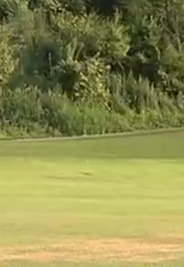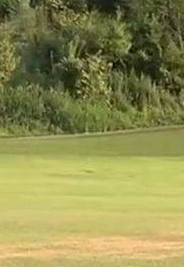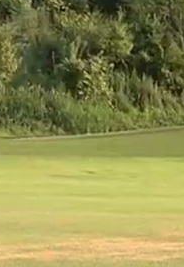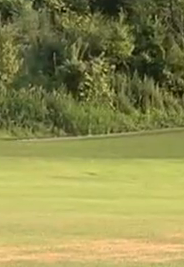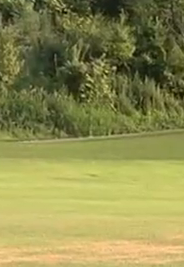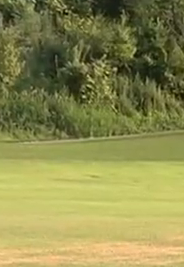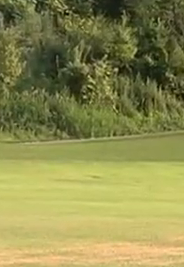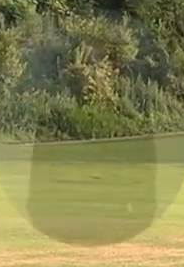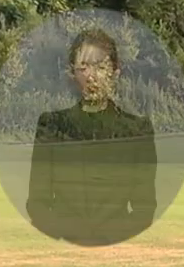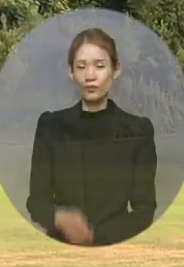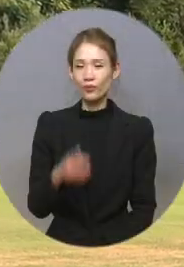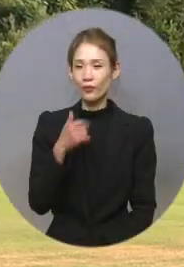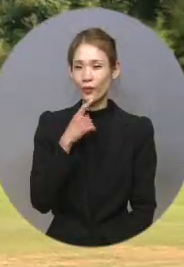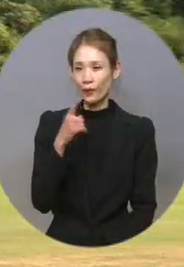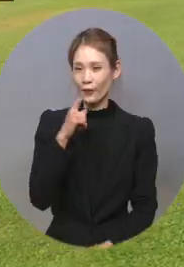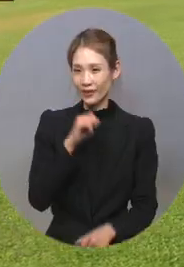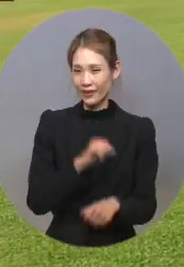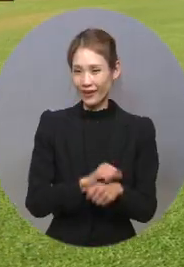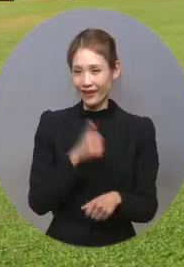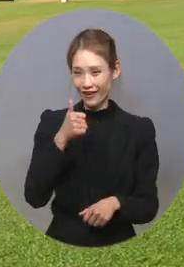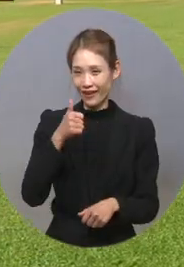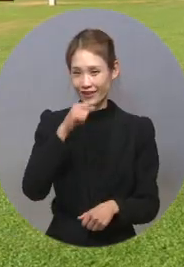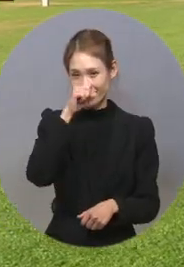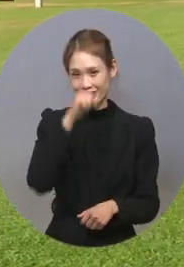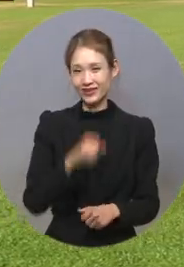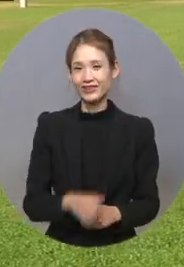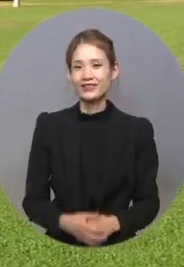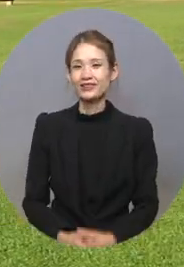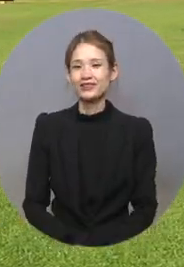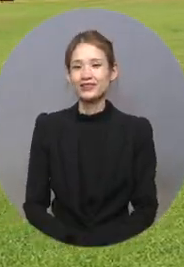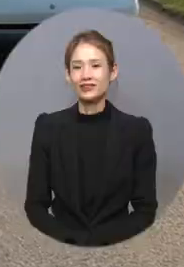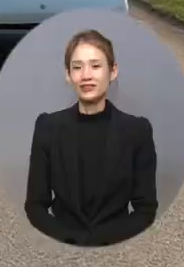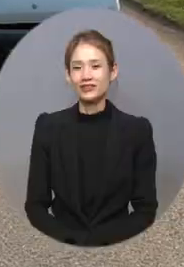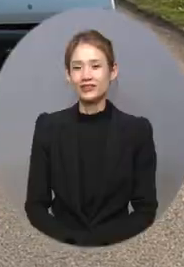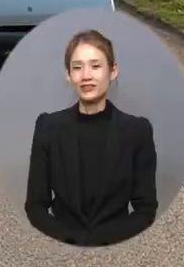오 잘 쳤다. 나이스. 좋아 좋아.